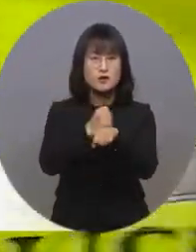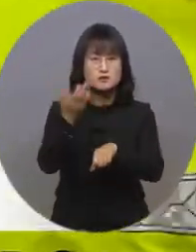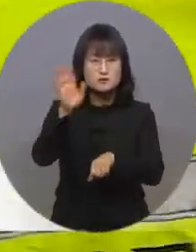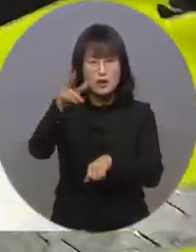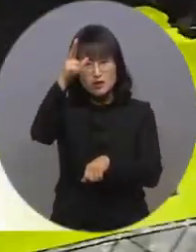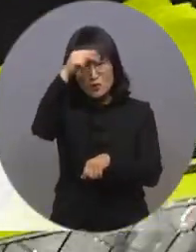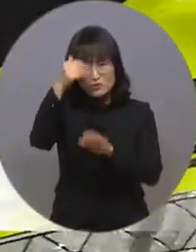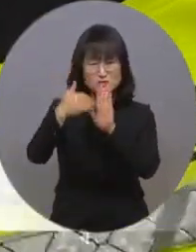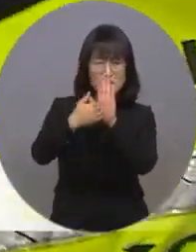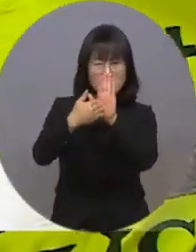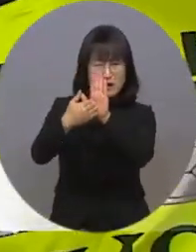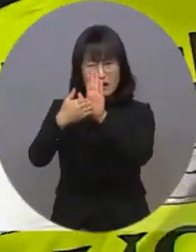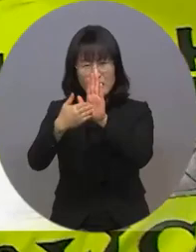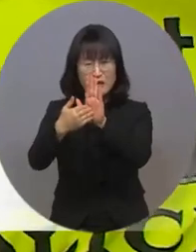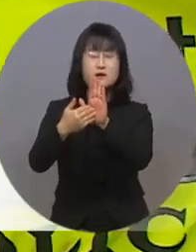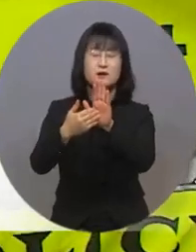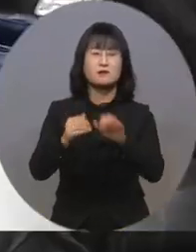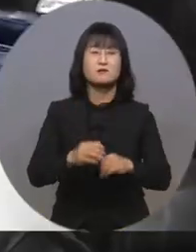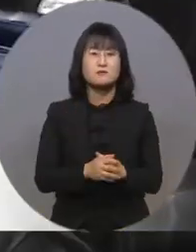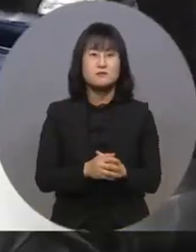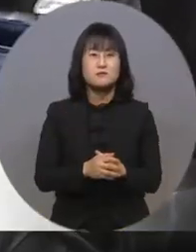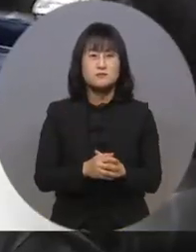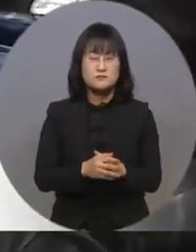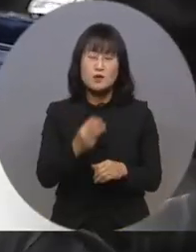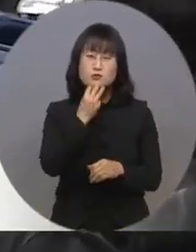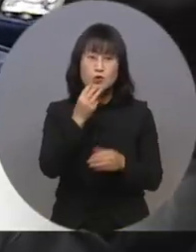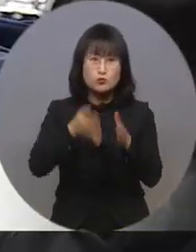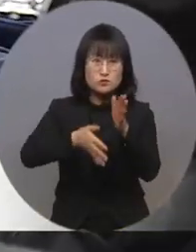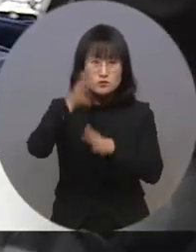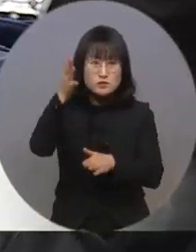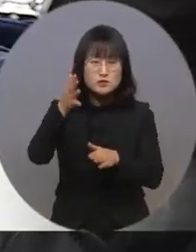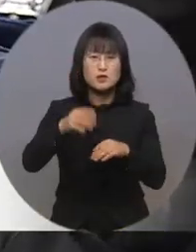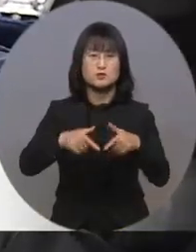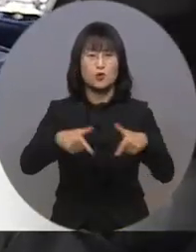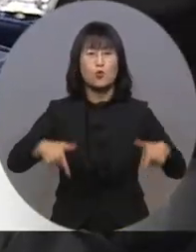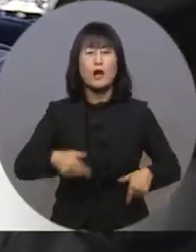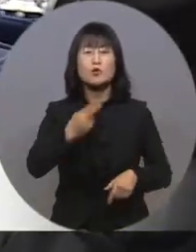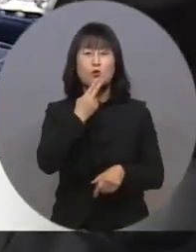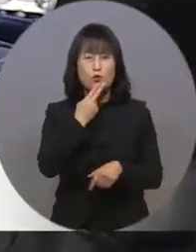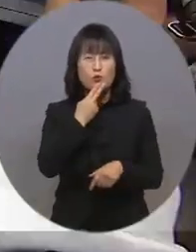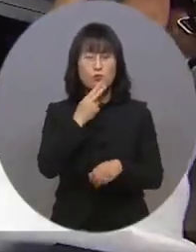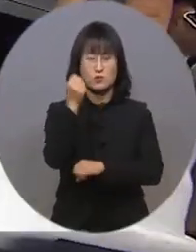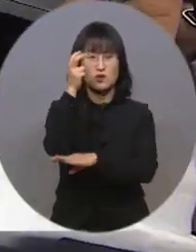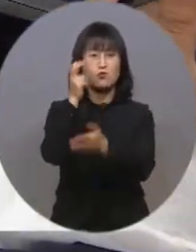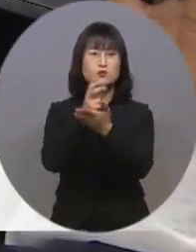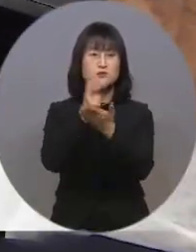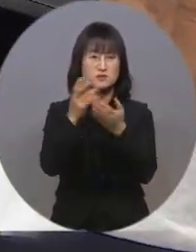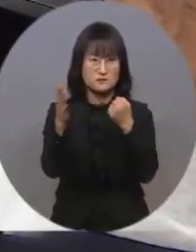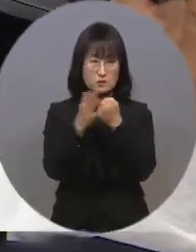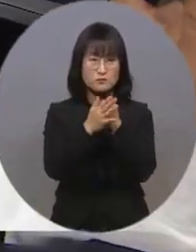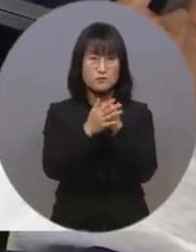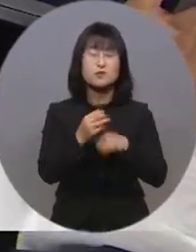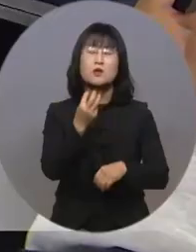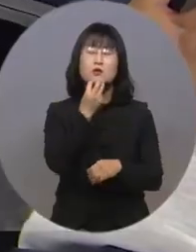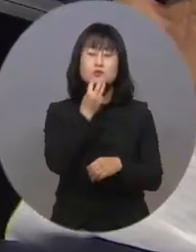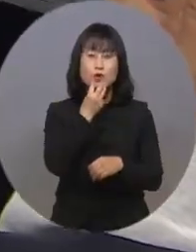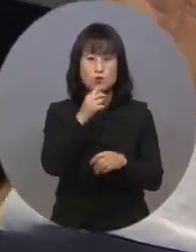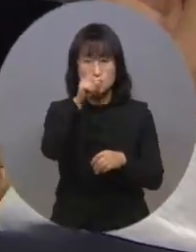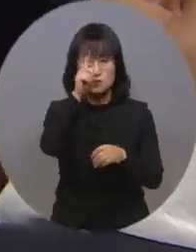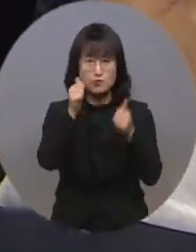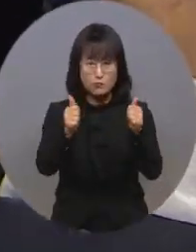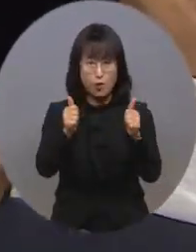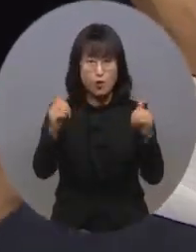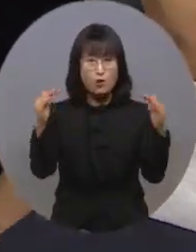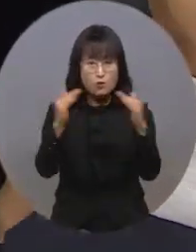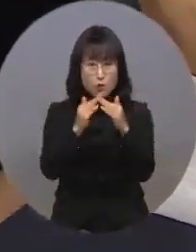경찰이 막아서며 저지당했습니다. 바로 서울시의 무관용 원칙 때문입니다. 앞서 서울중앙지법은